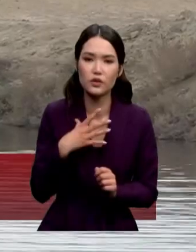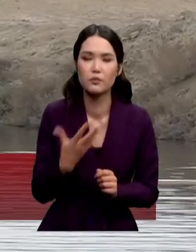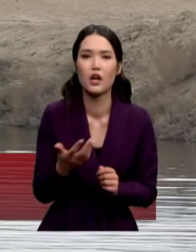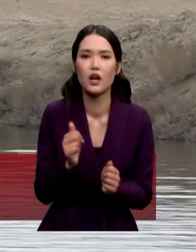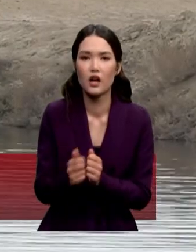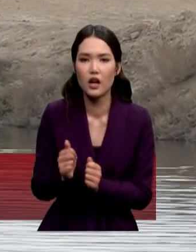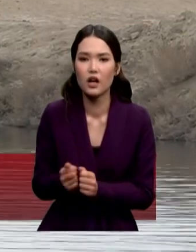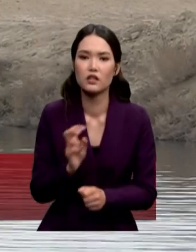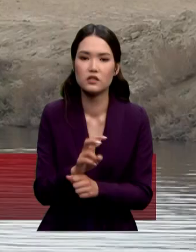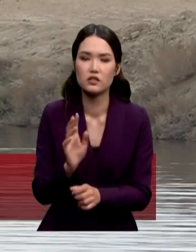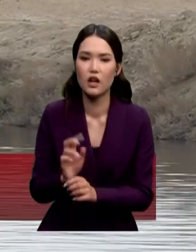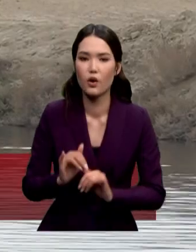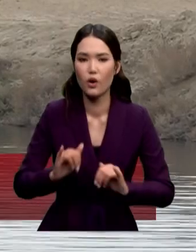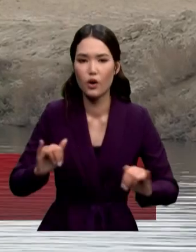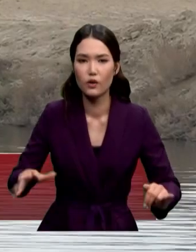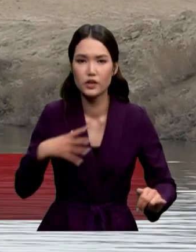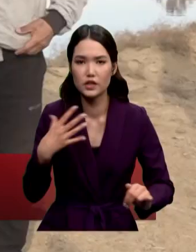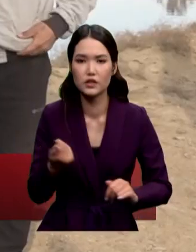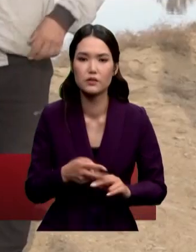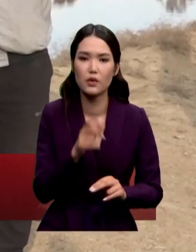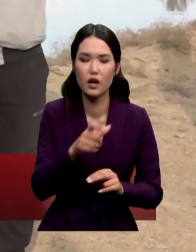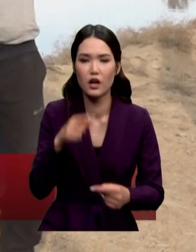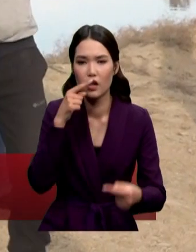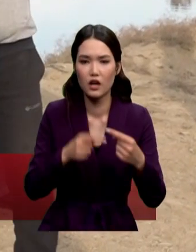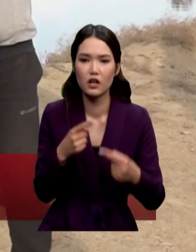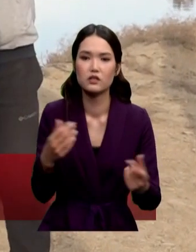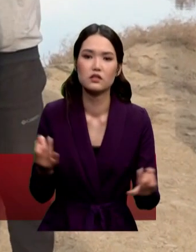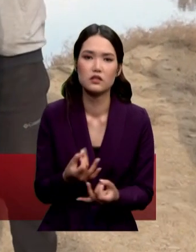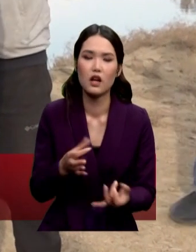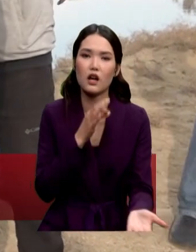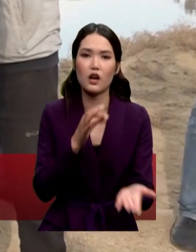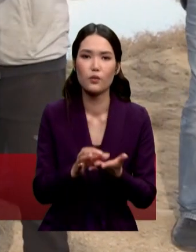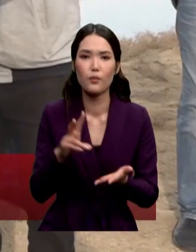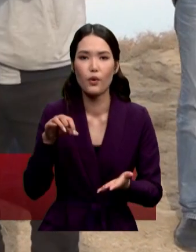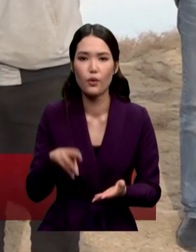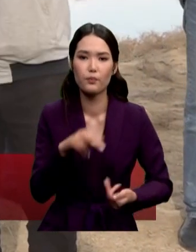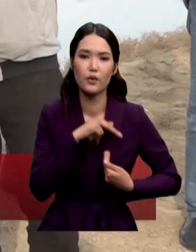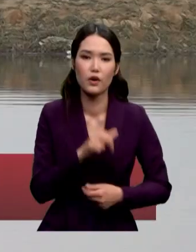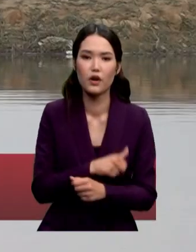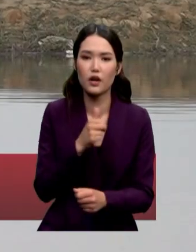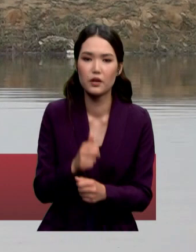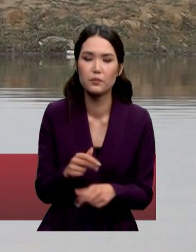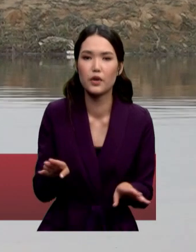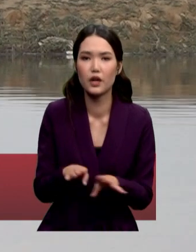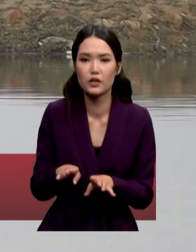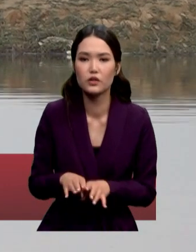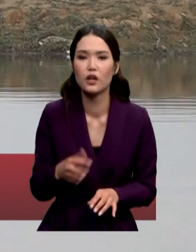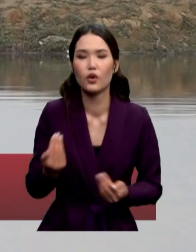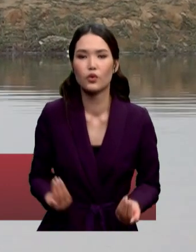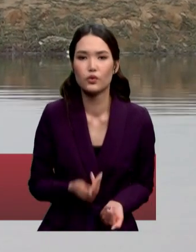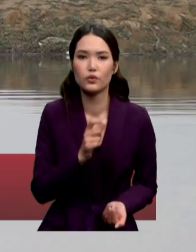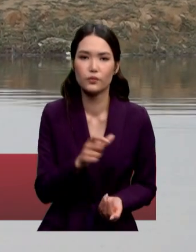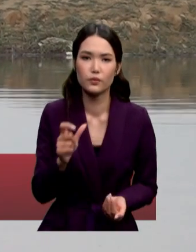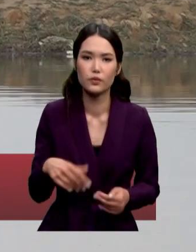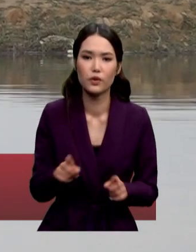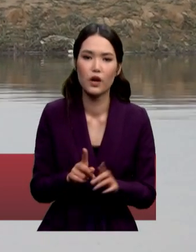күллі ауданға тарап, адам денсаулығына зор қасірет төндіретіні анық. Ал жауапты коммуналдық кәсіпорын басшылығы жағдайды жақсы біледі. Тұрғындардың күрт